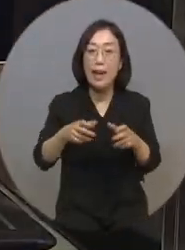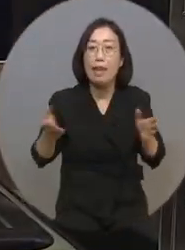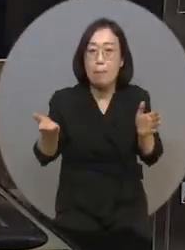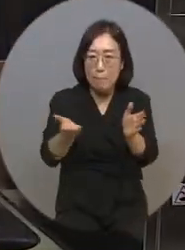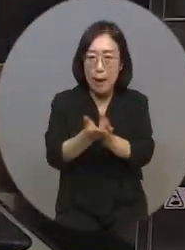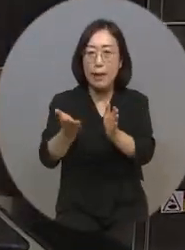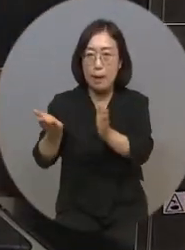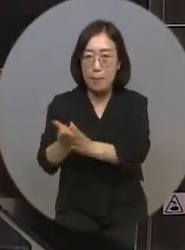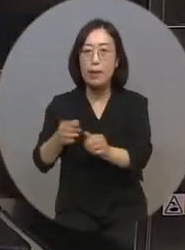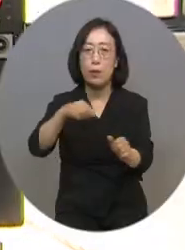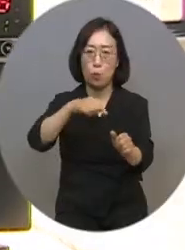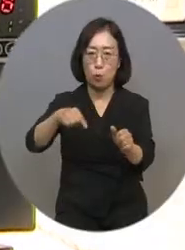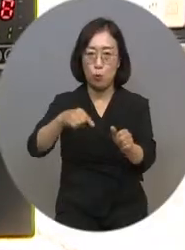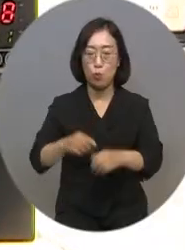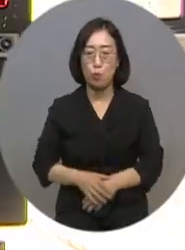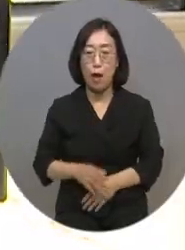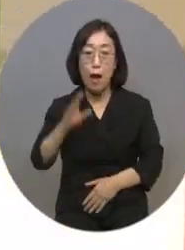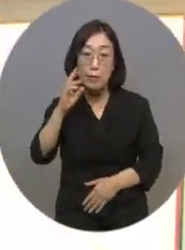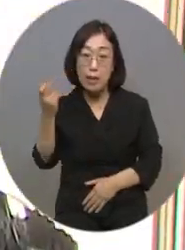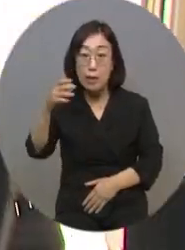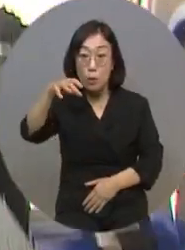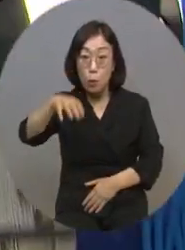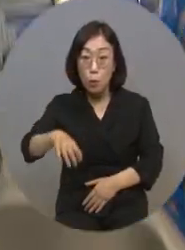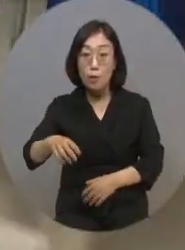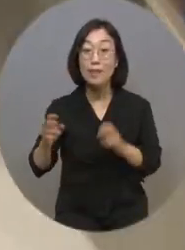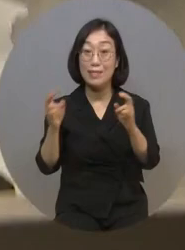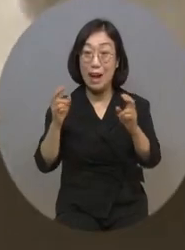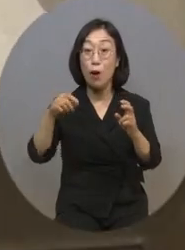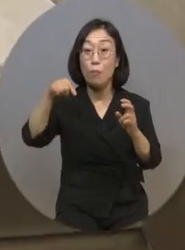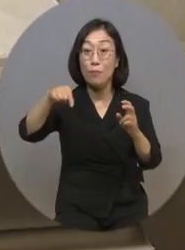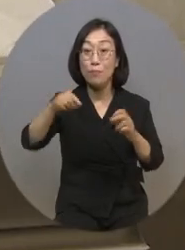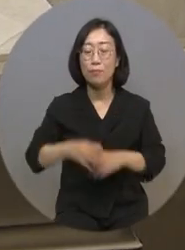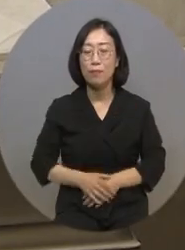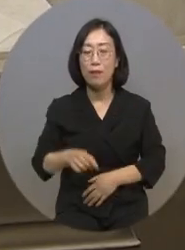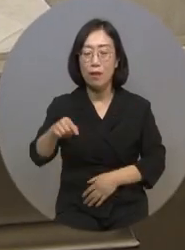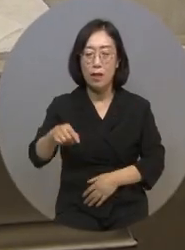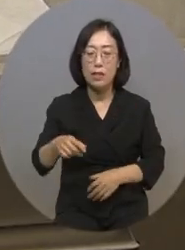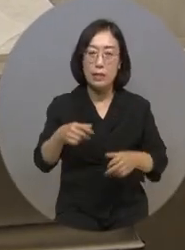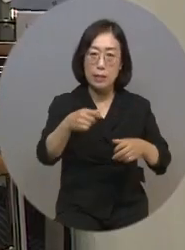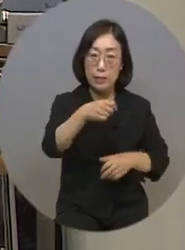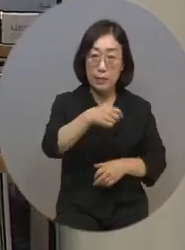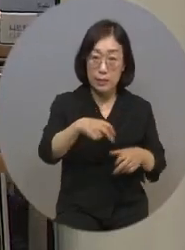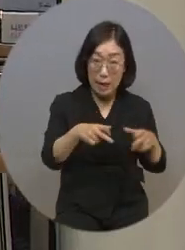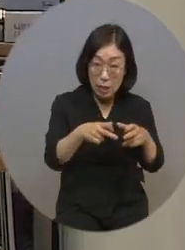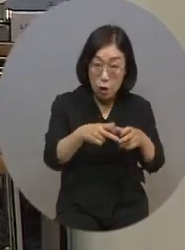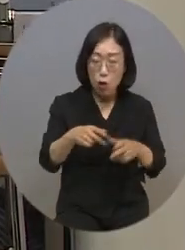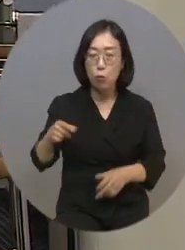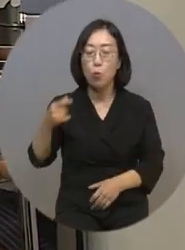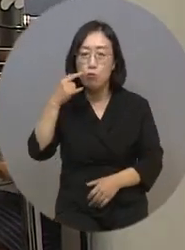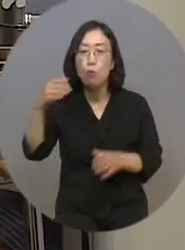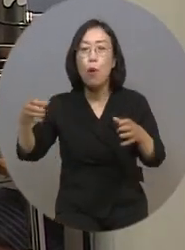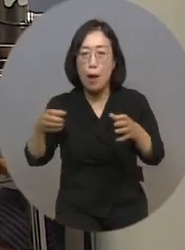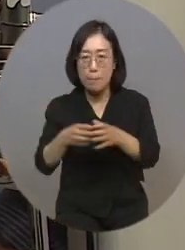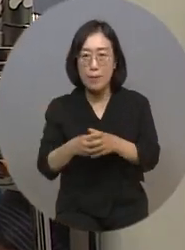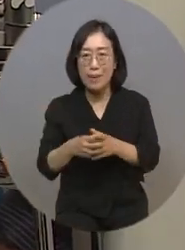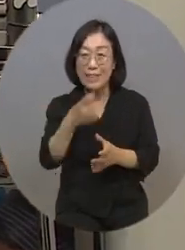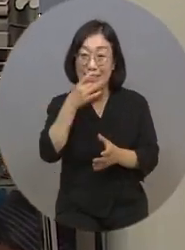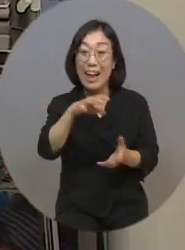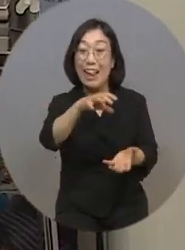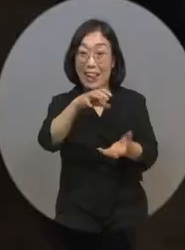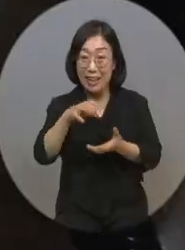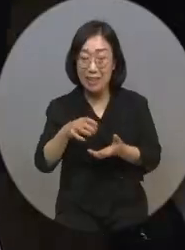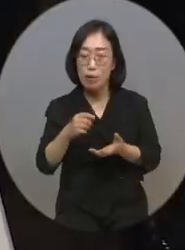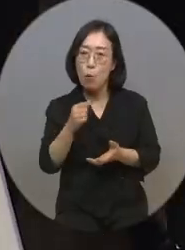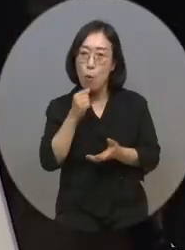제공합니다. 아산 가치만드소에서는 발달장애인 자녀와 부모가 함께 아산 맑은 쌀과 다양한 곡류를